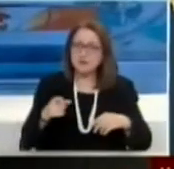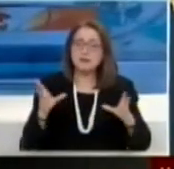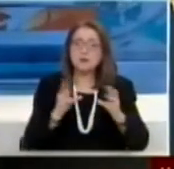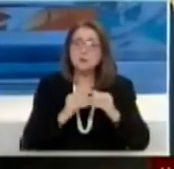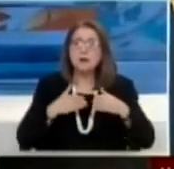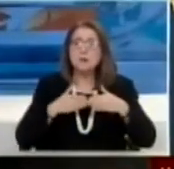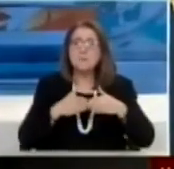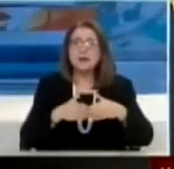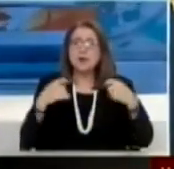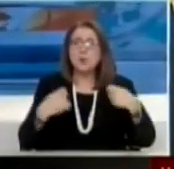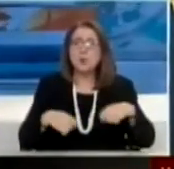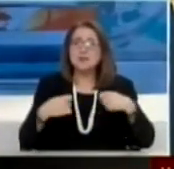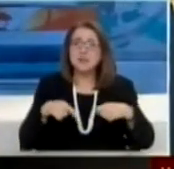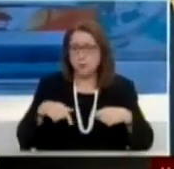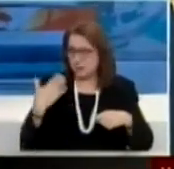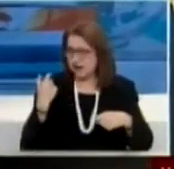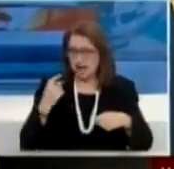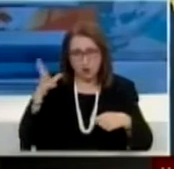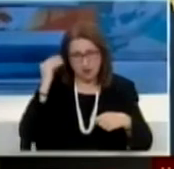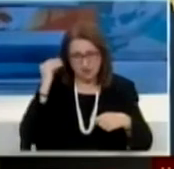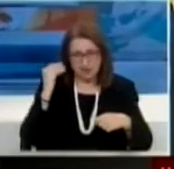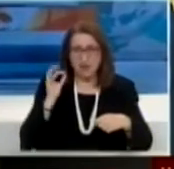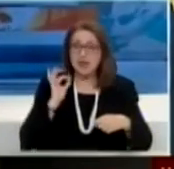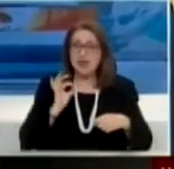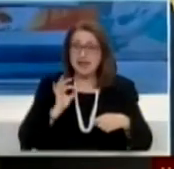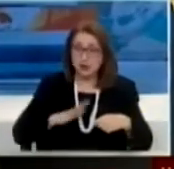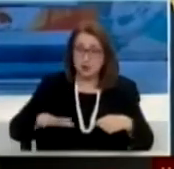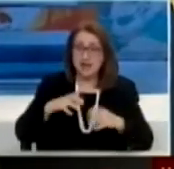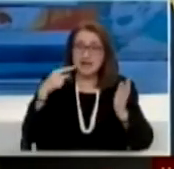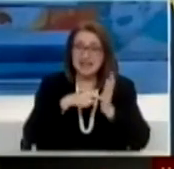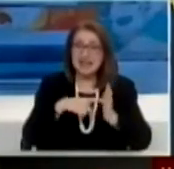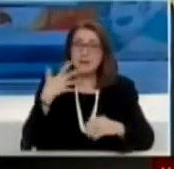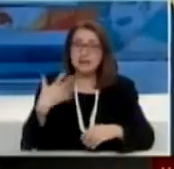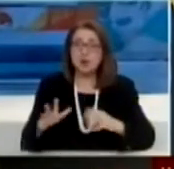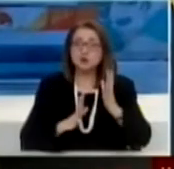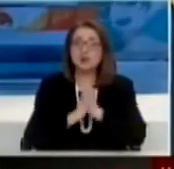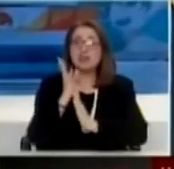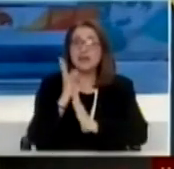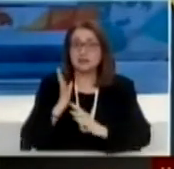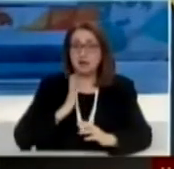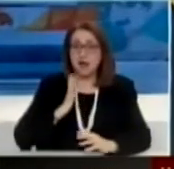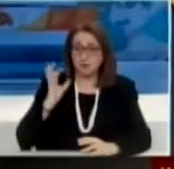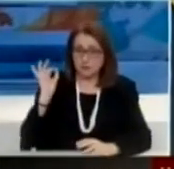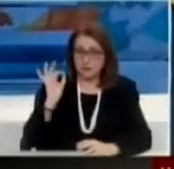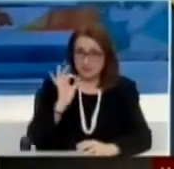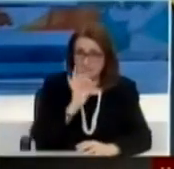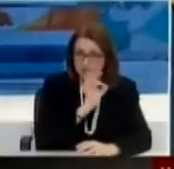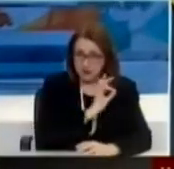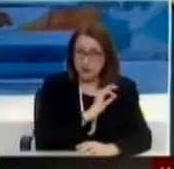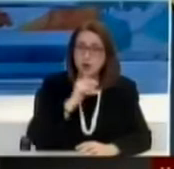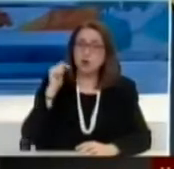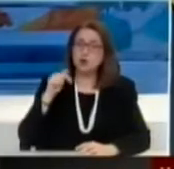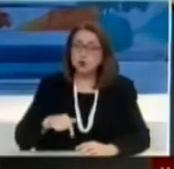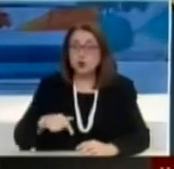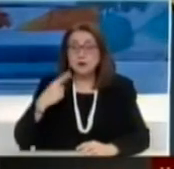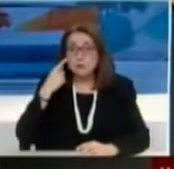λέω συνολικό αριθμό κρούσματων. Ήταν 1514 στη χώρα με τα μέχρι πριν λίγο δεδομένα. Αλλά ο συνολικός αριθμός θα